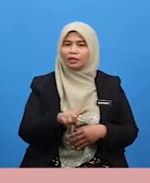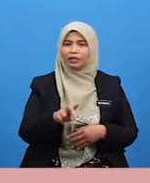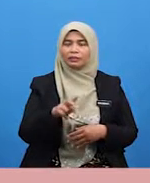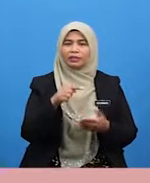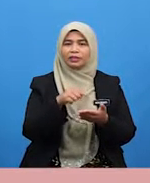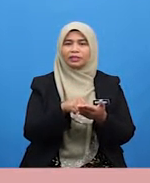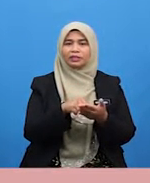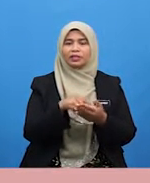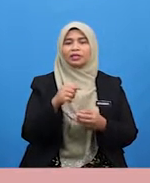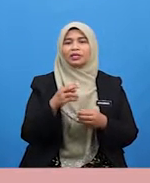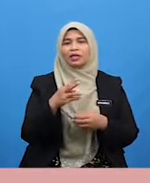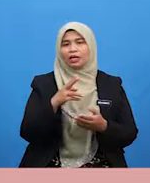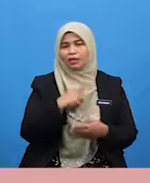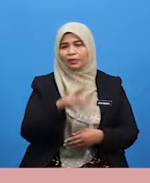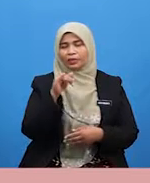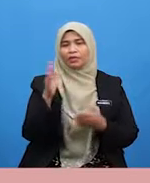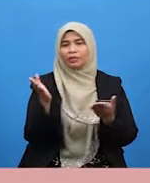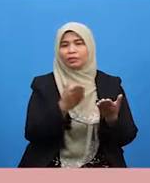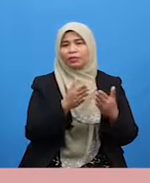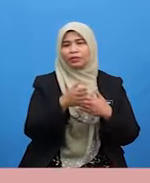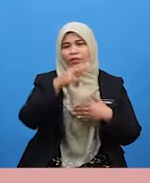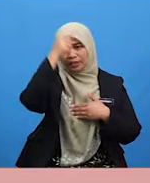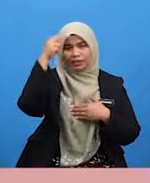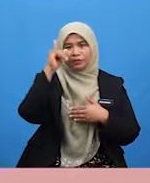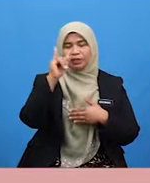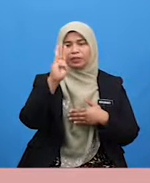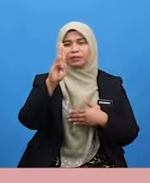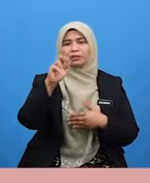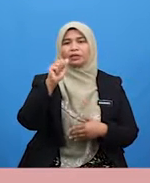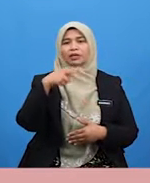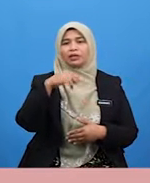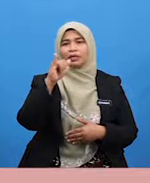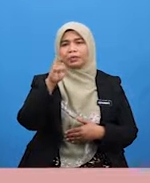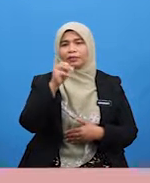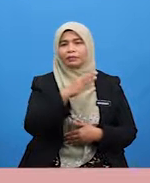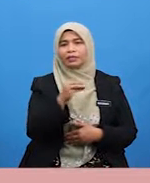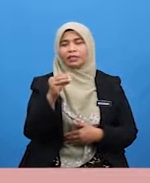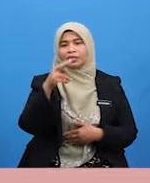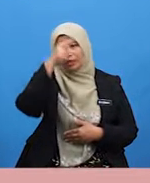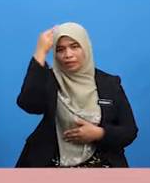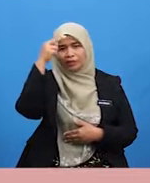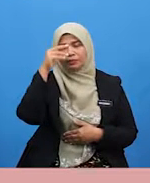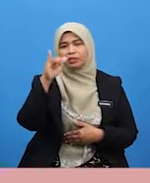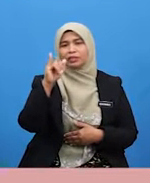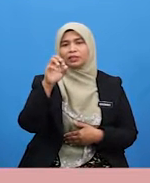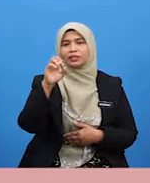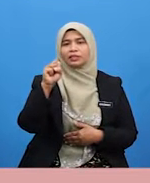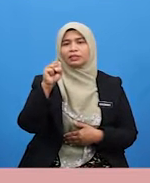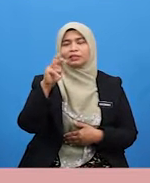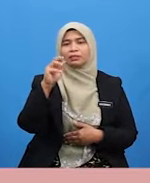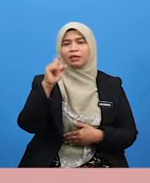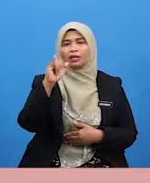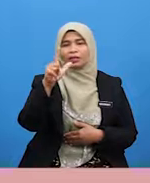yang dibawa oleh Nabi Ibrahim AS dan Nabi Ismail AS. Maka agama ini adalah agama